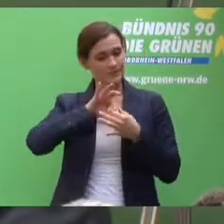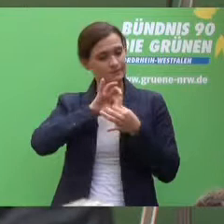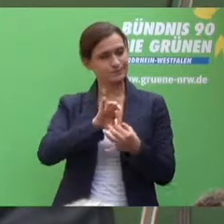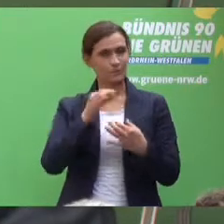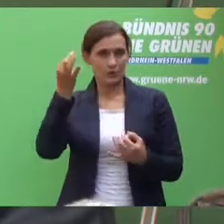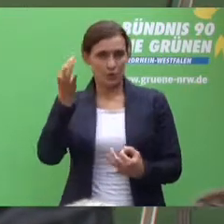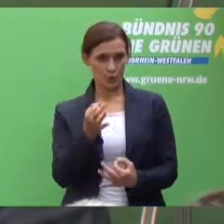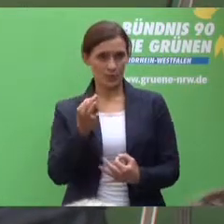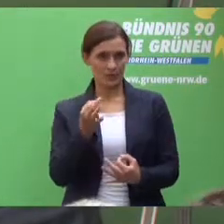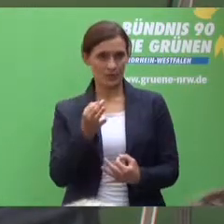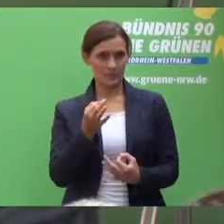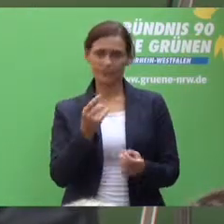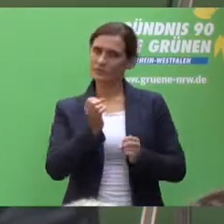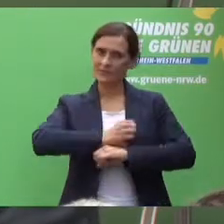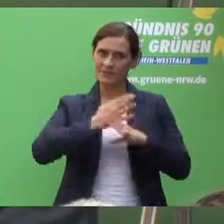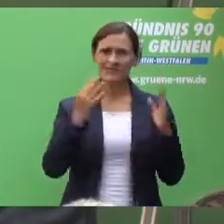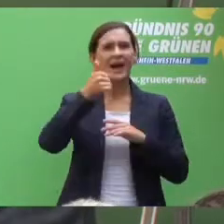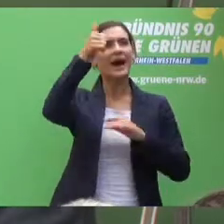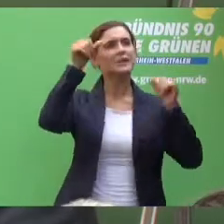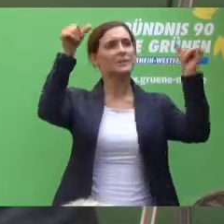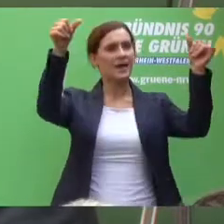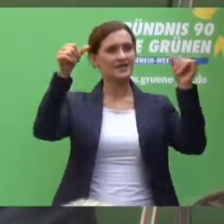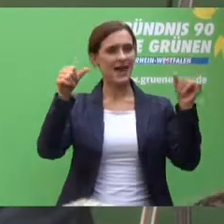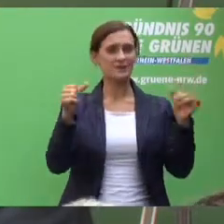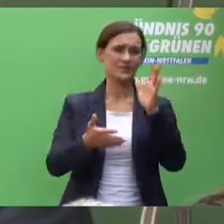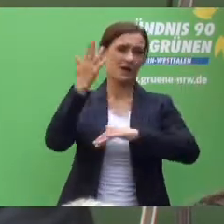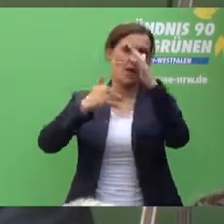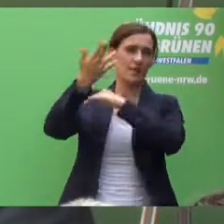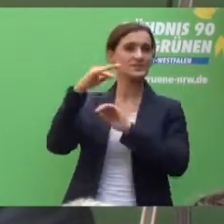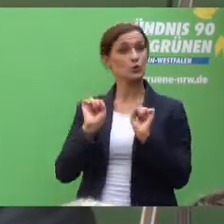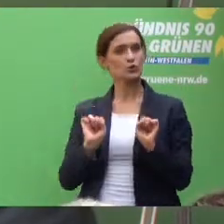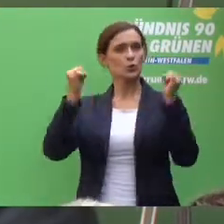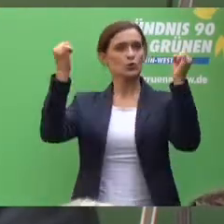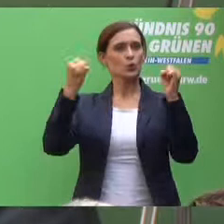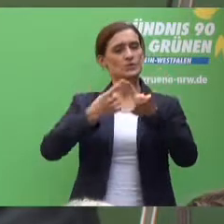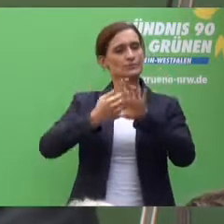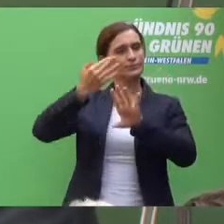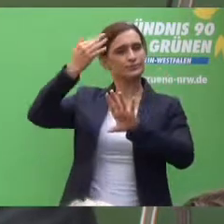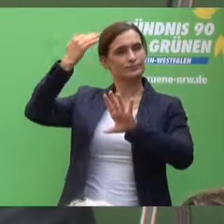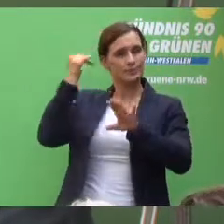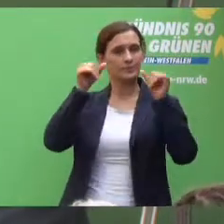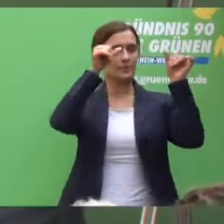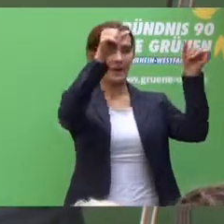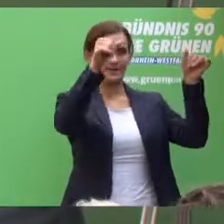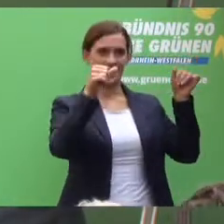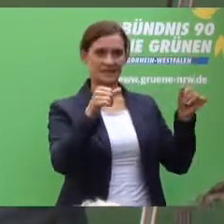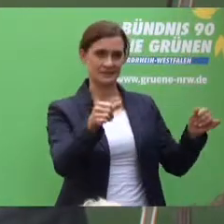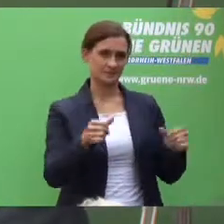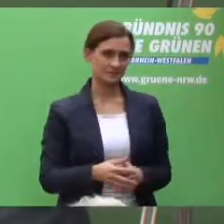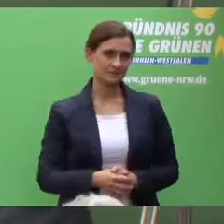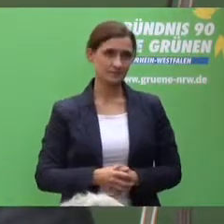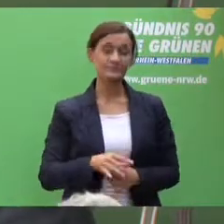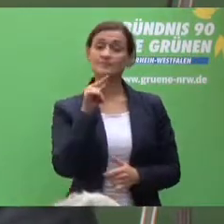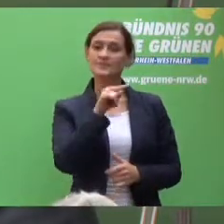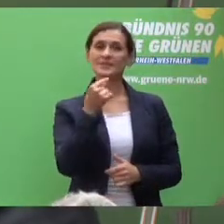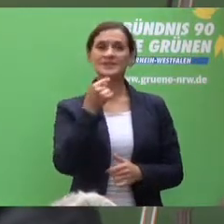treffend in einem Plakat aus unserer Gründungszeit zusammengefasst. Die lautet nämlich: Wir haben